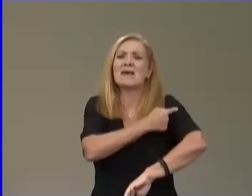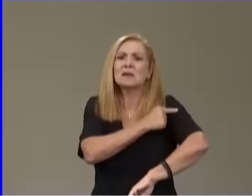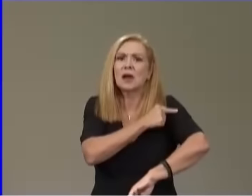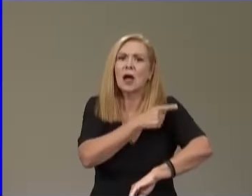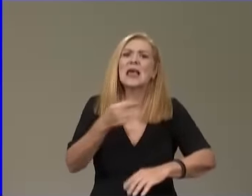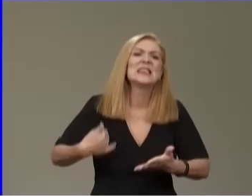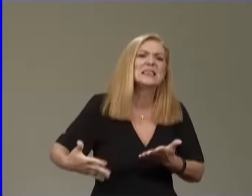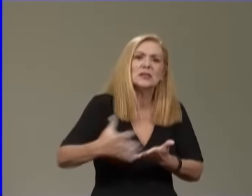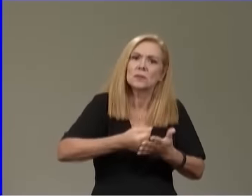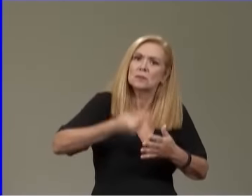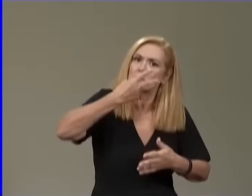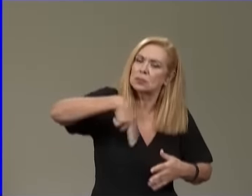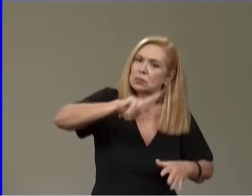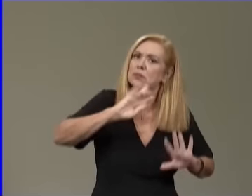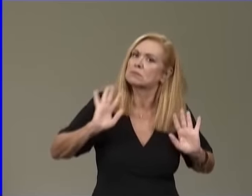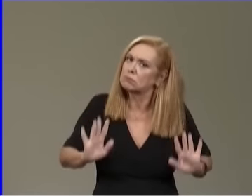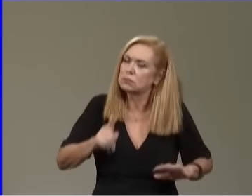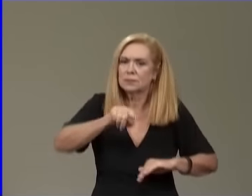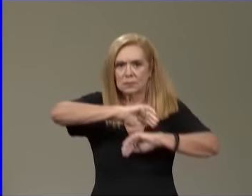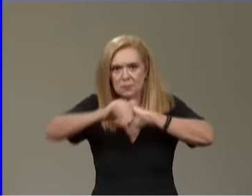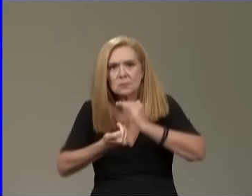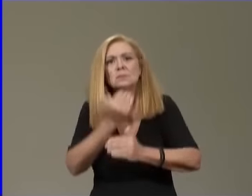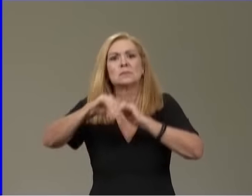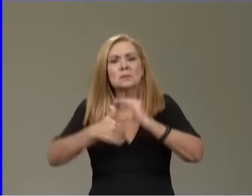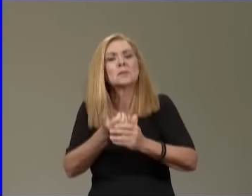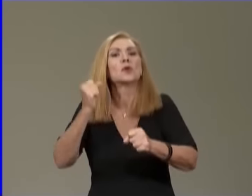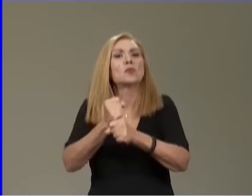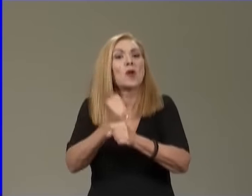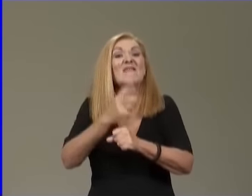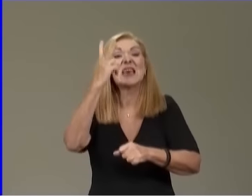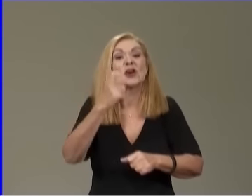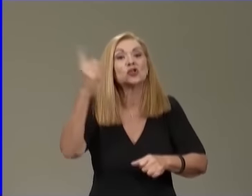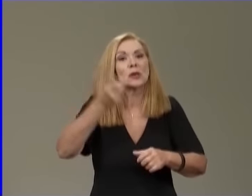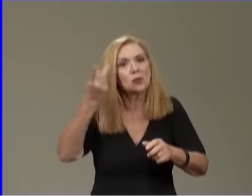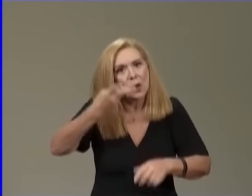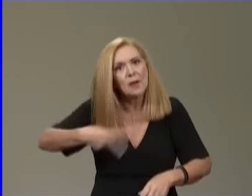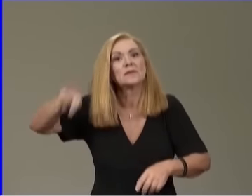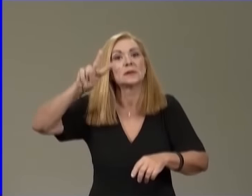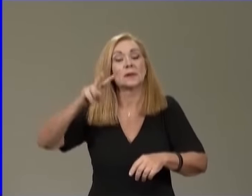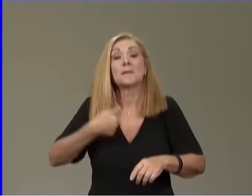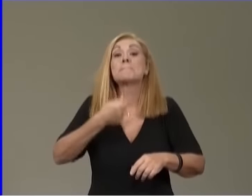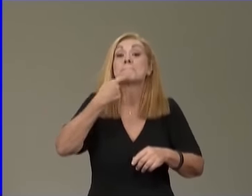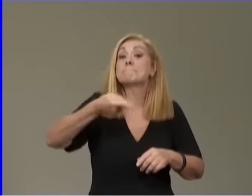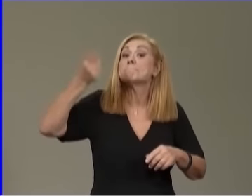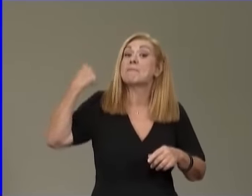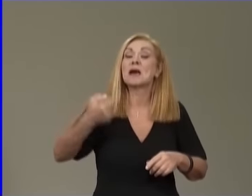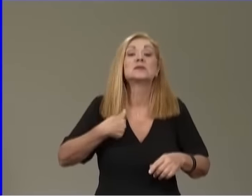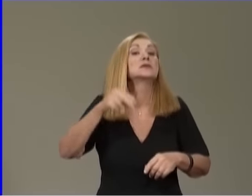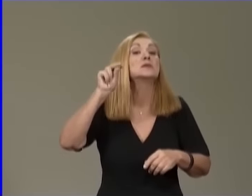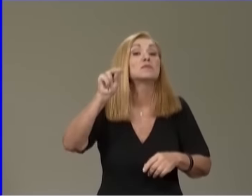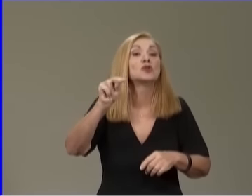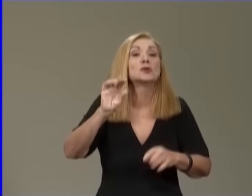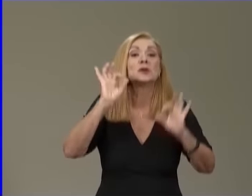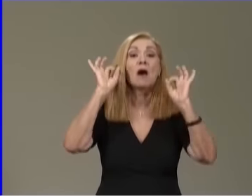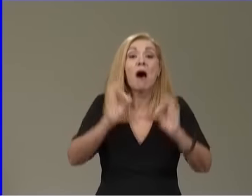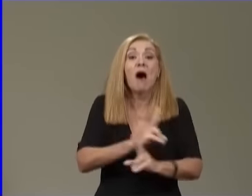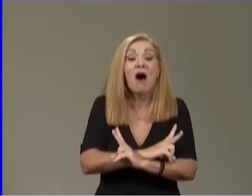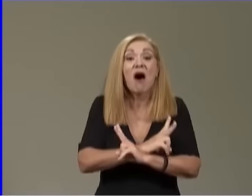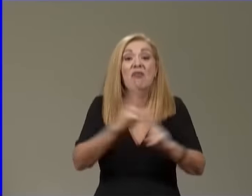αυξήσαμε το ποσό των εφημεριών τους κατά 20%. Πέρσι από αυτό το βήμα υποσχέθηκα ένα διαφανές